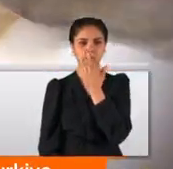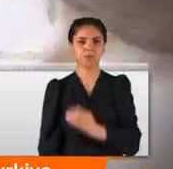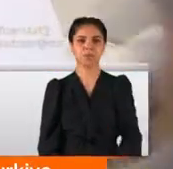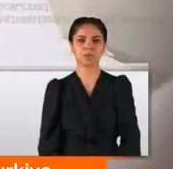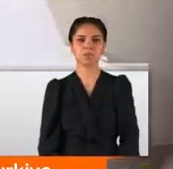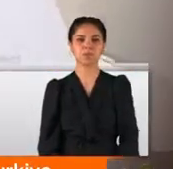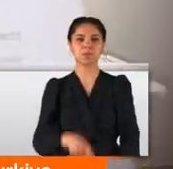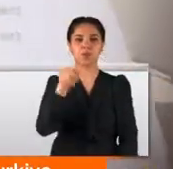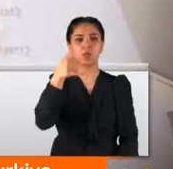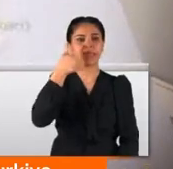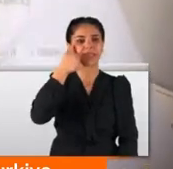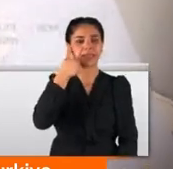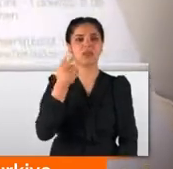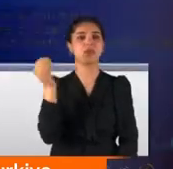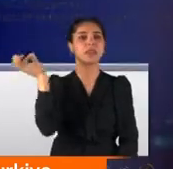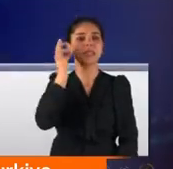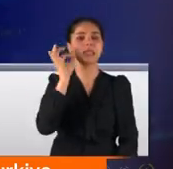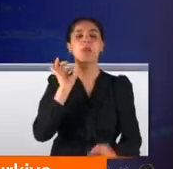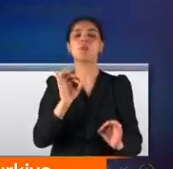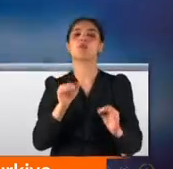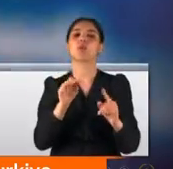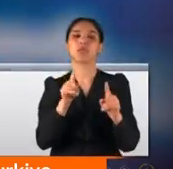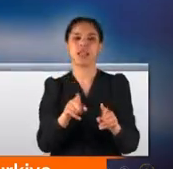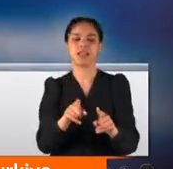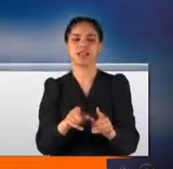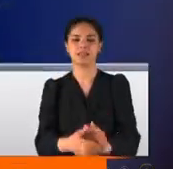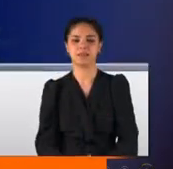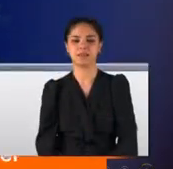Bu telefonları dinlemek mümkün değil.